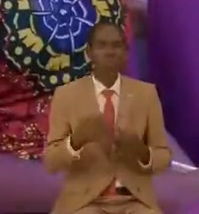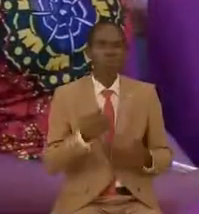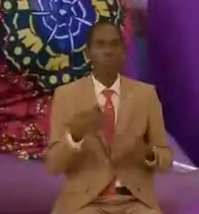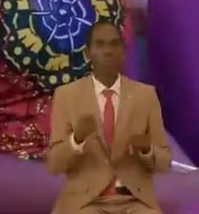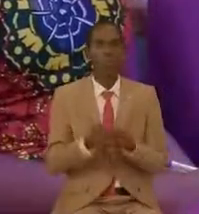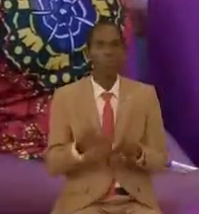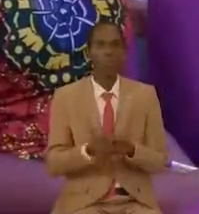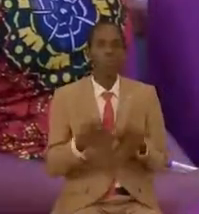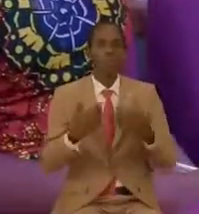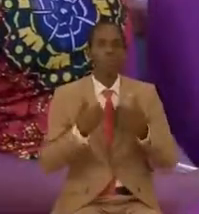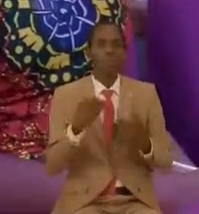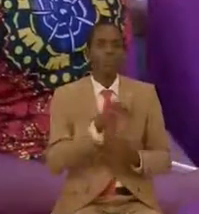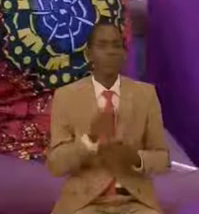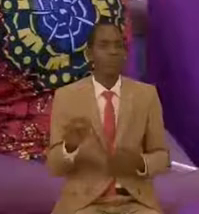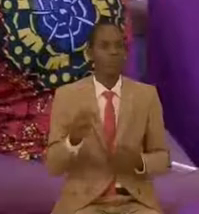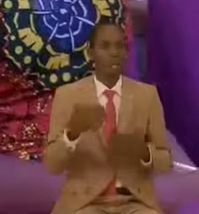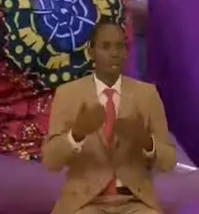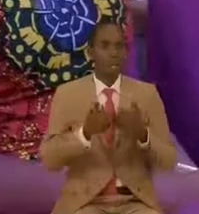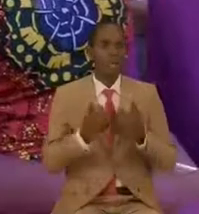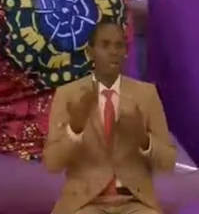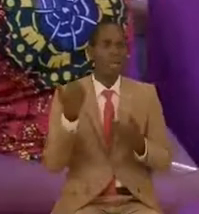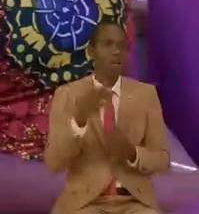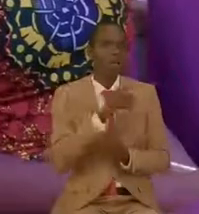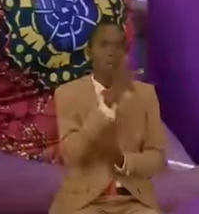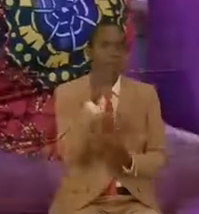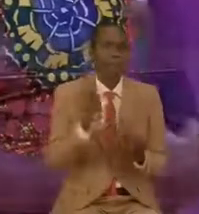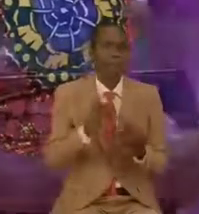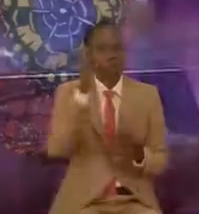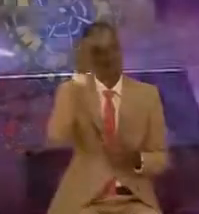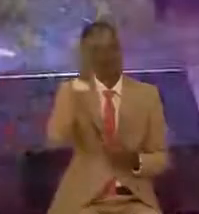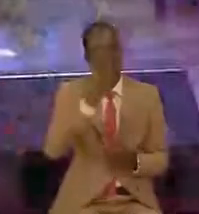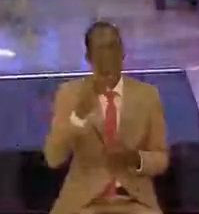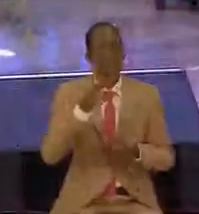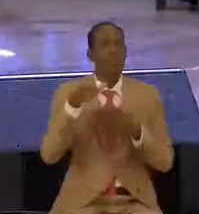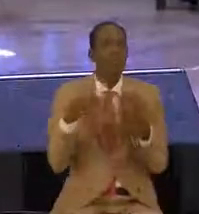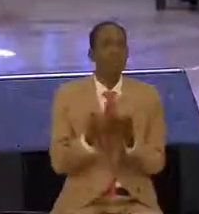de composer un récit des événements qui se sont accomplis parmi nous.